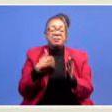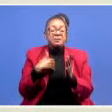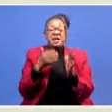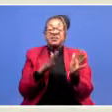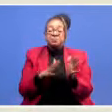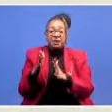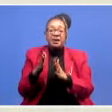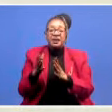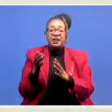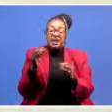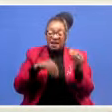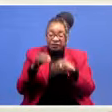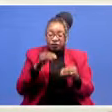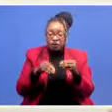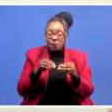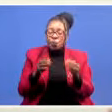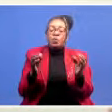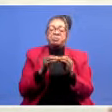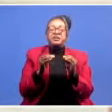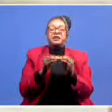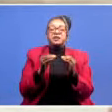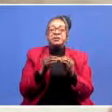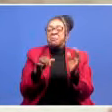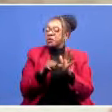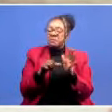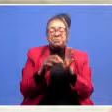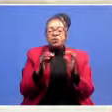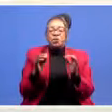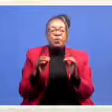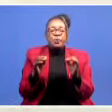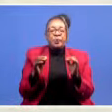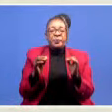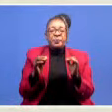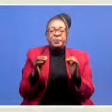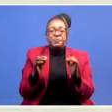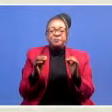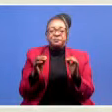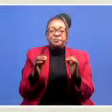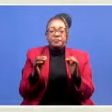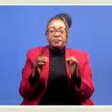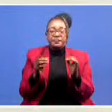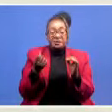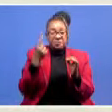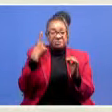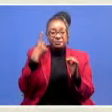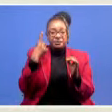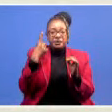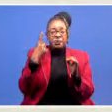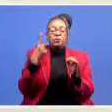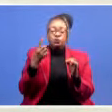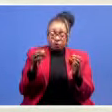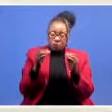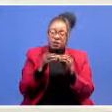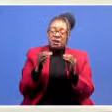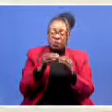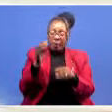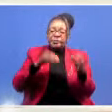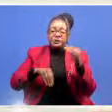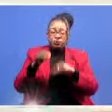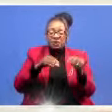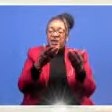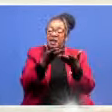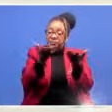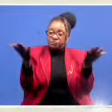uchaguzi tutakutana. Sindio? Hakuna problem. Sindio? Tutakutana kwa uchaguzi na kila mtu